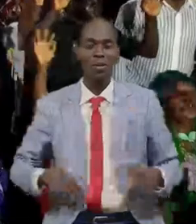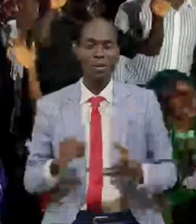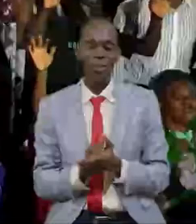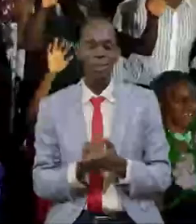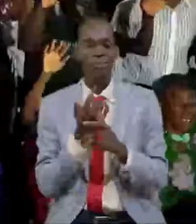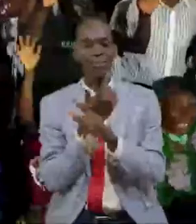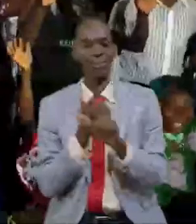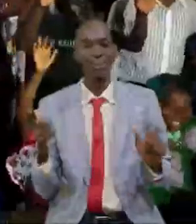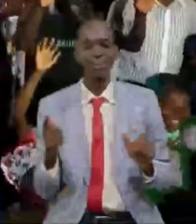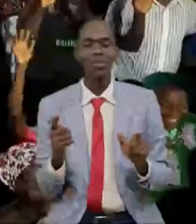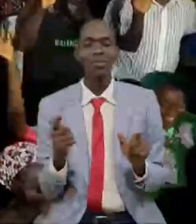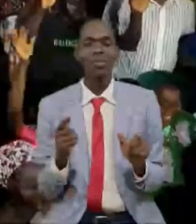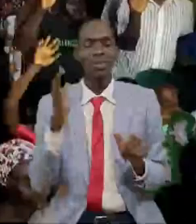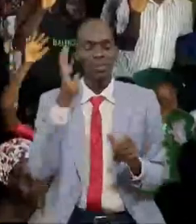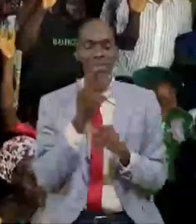vous libérer.